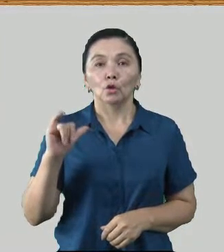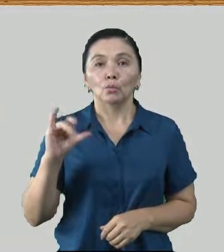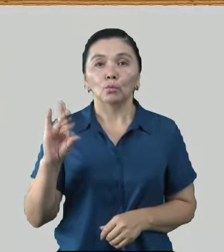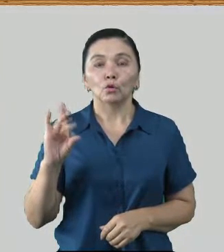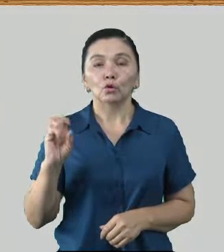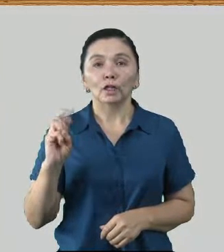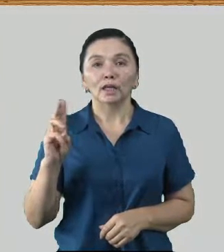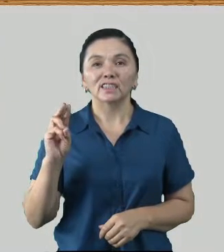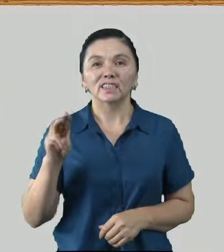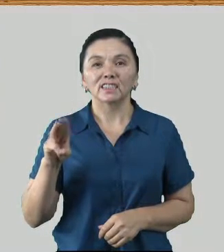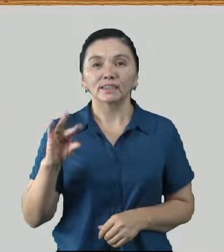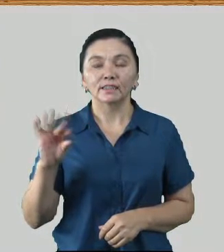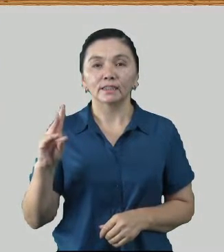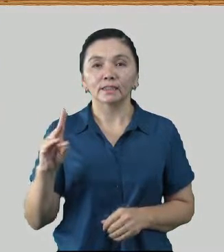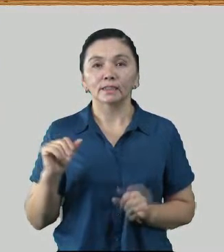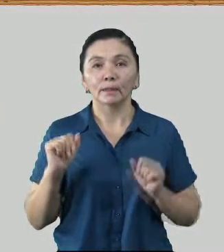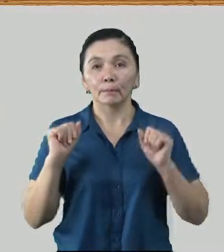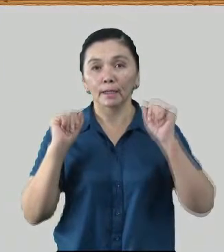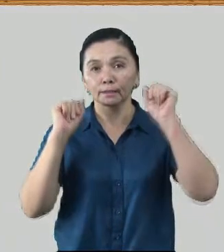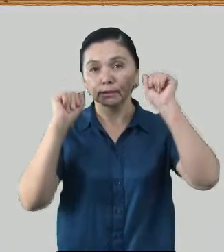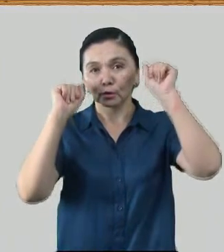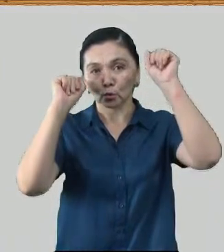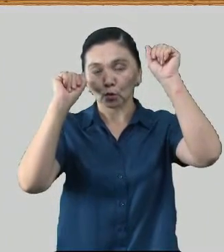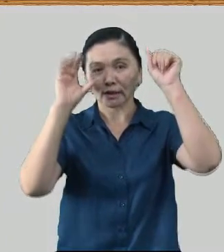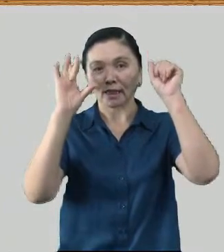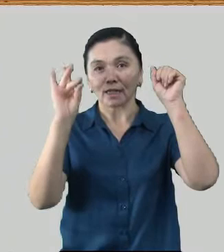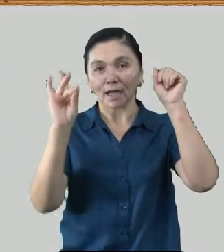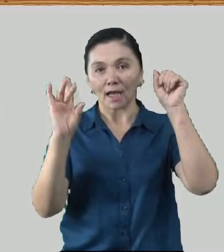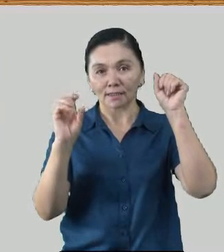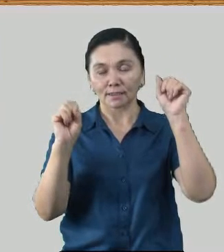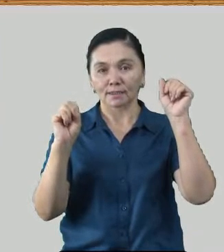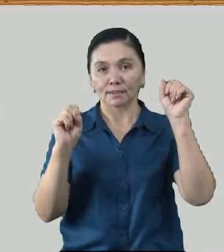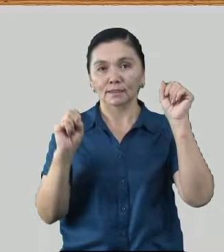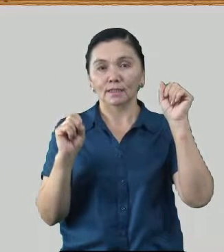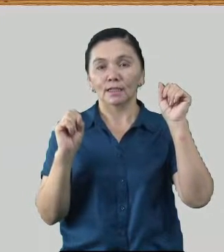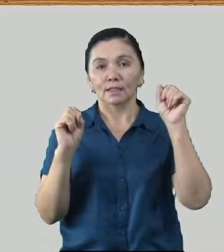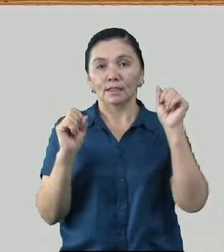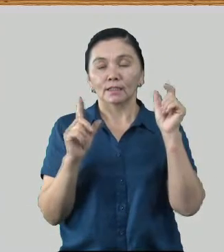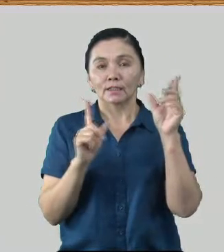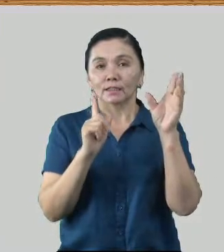Буратино подтянулся. Раз.